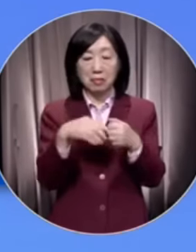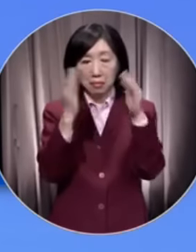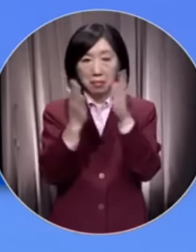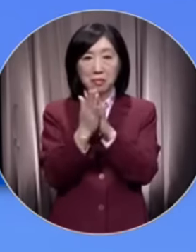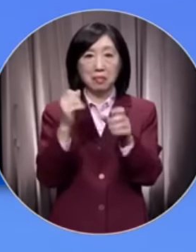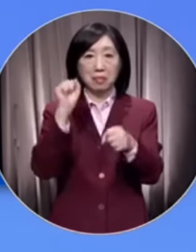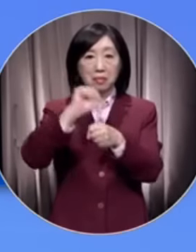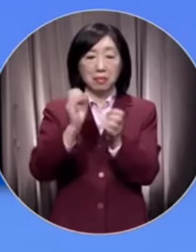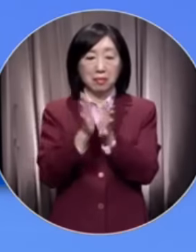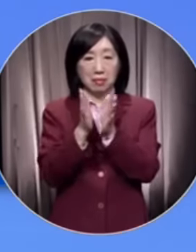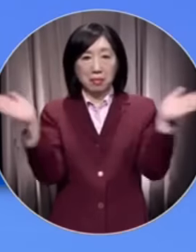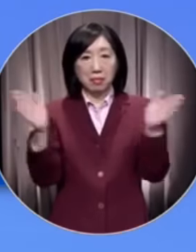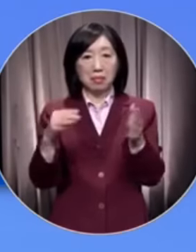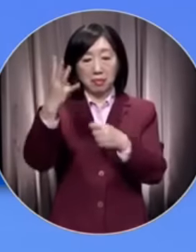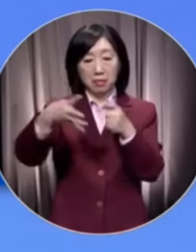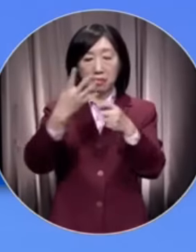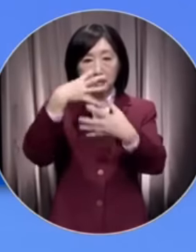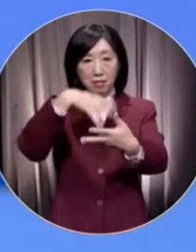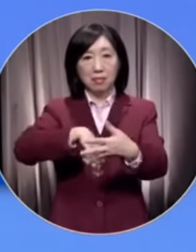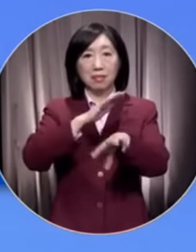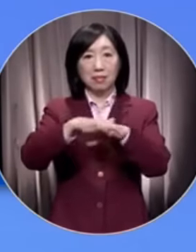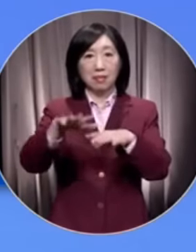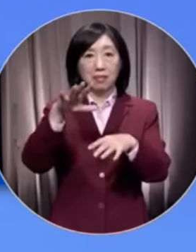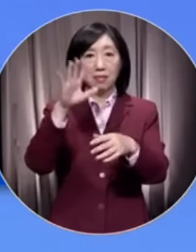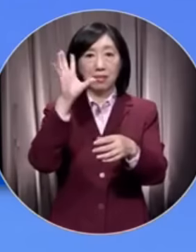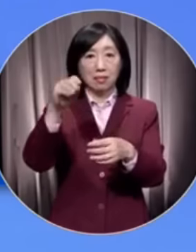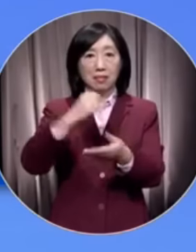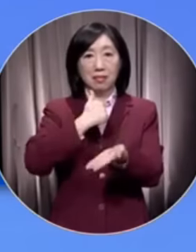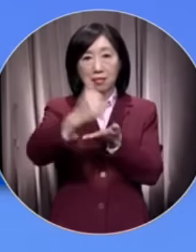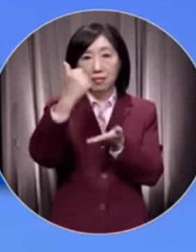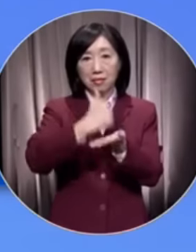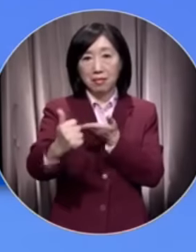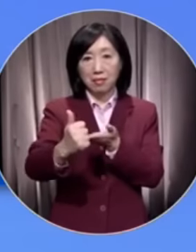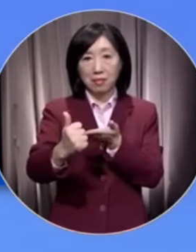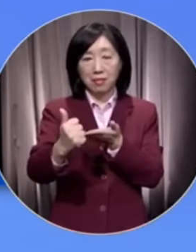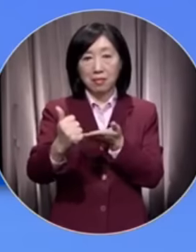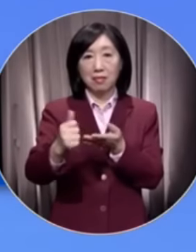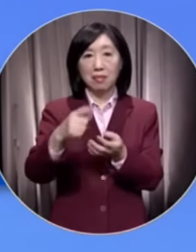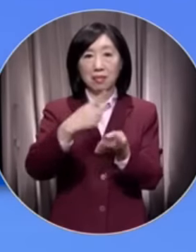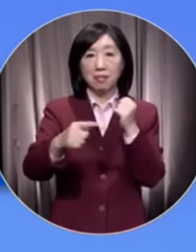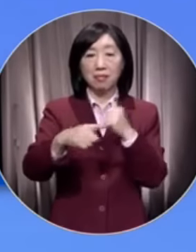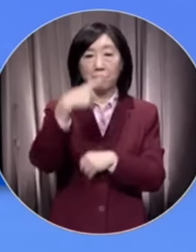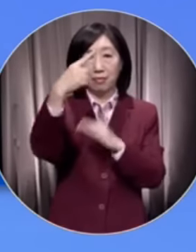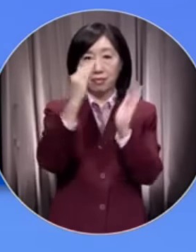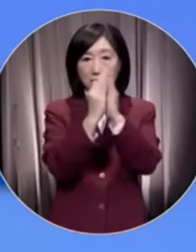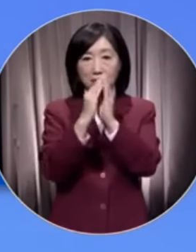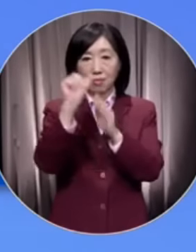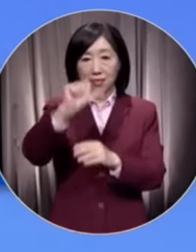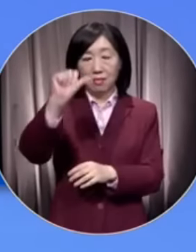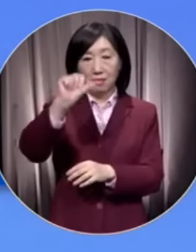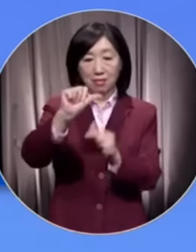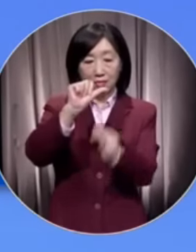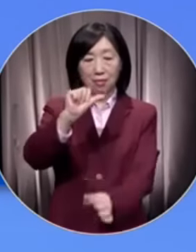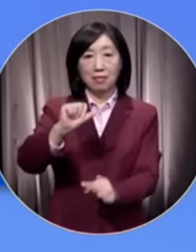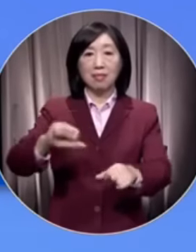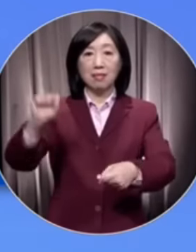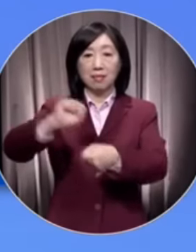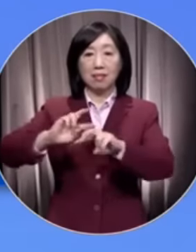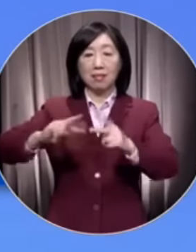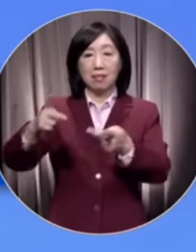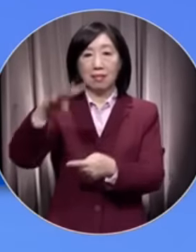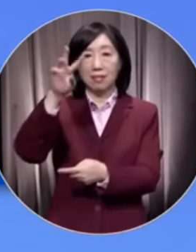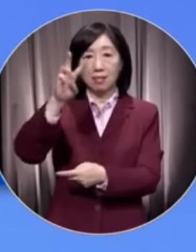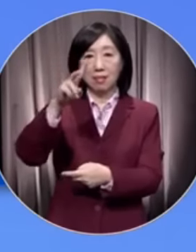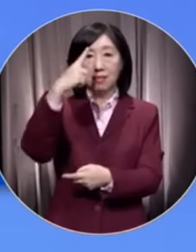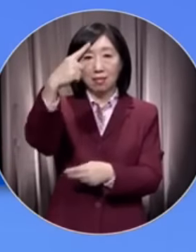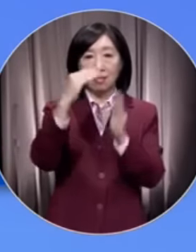将要提升中小企业出口额，由1兆5000亿把它增加3000亿，成